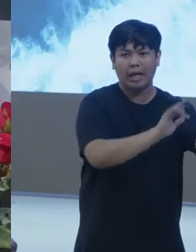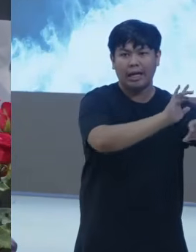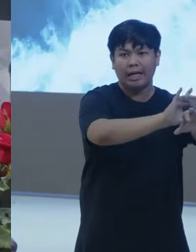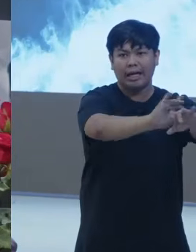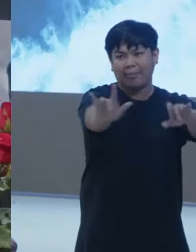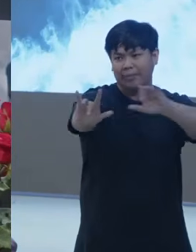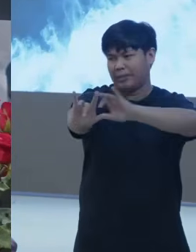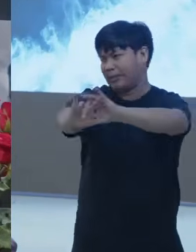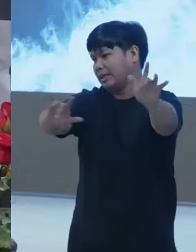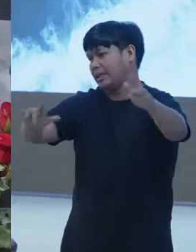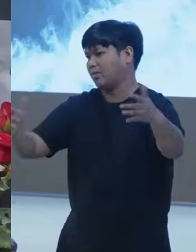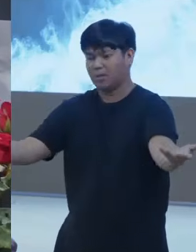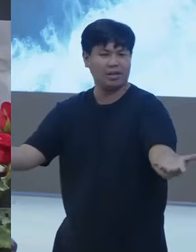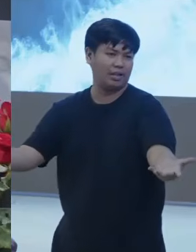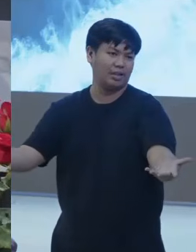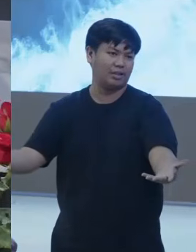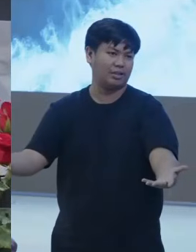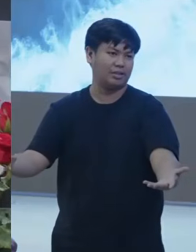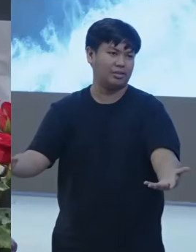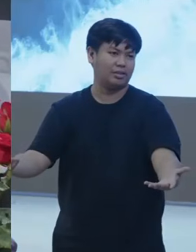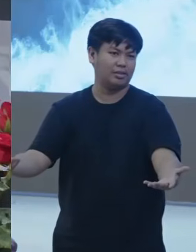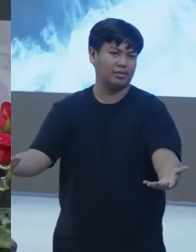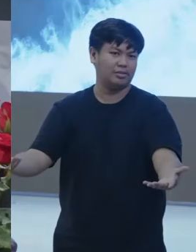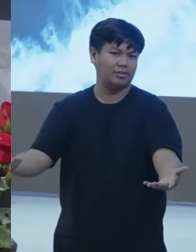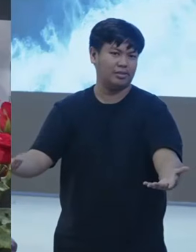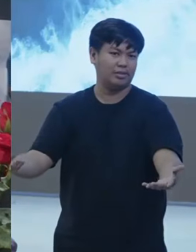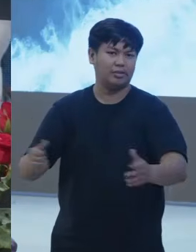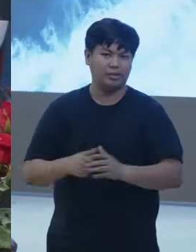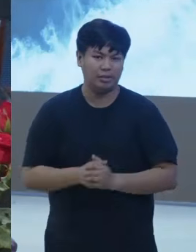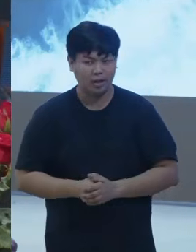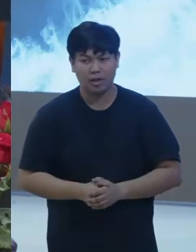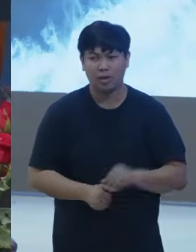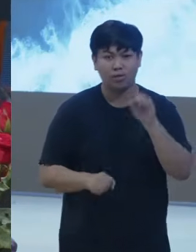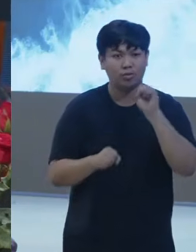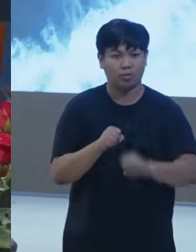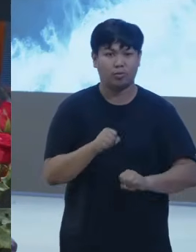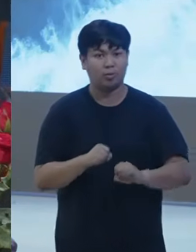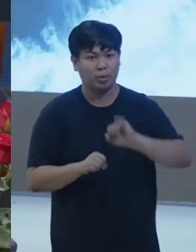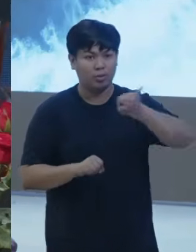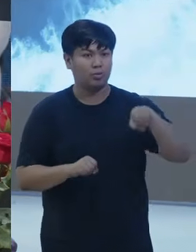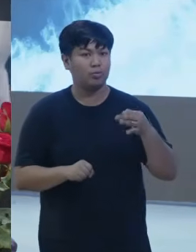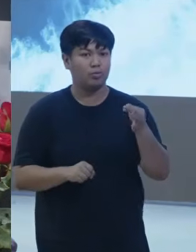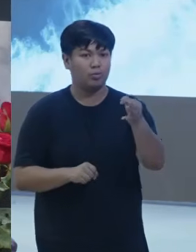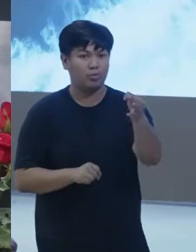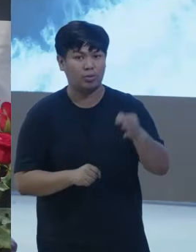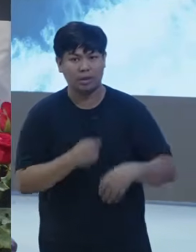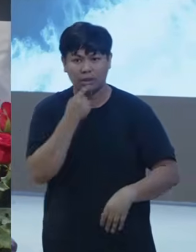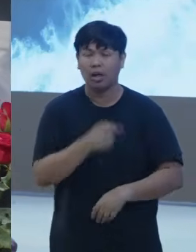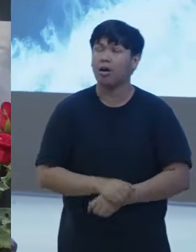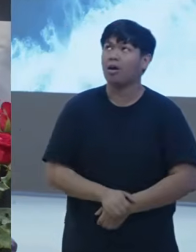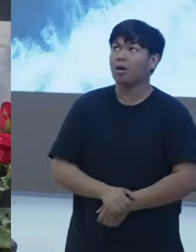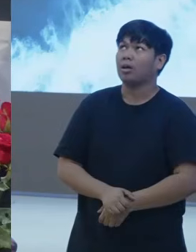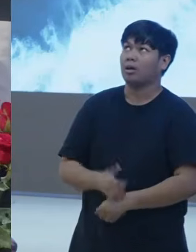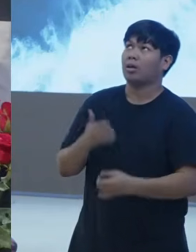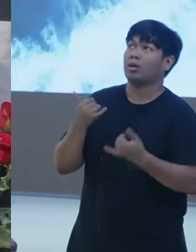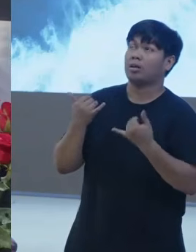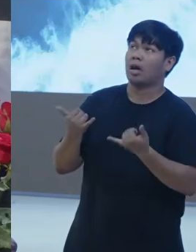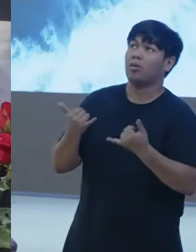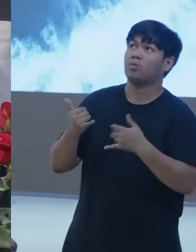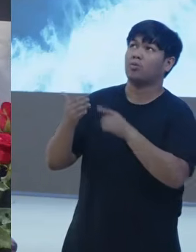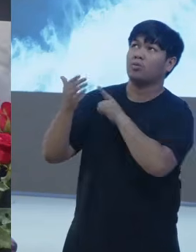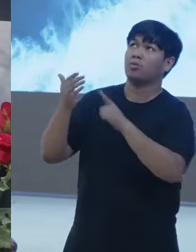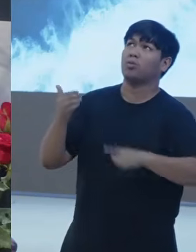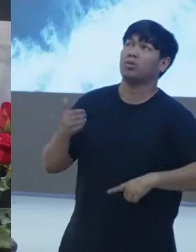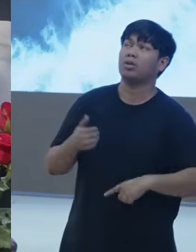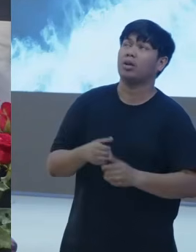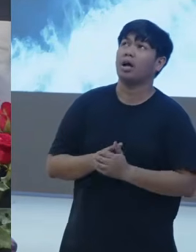Kaya sabi niya, therefore now, O Lord, kung hindi mo rin lang susundin ang gusto ko, parang hindi niya